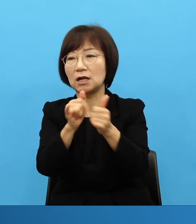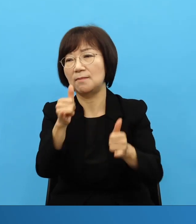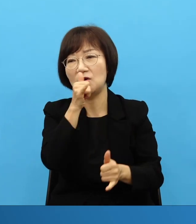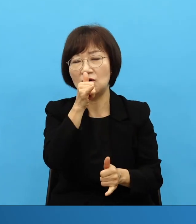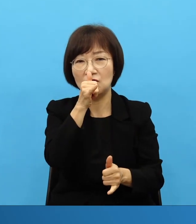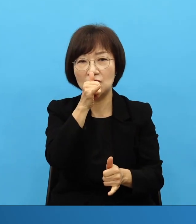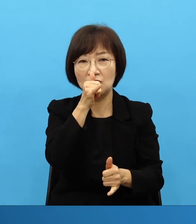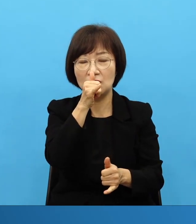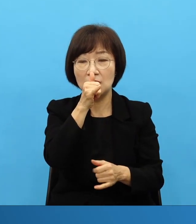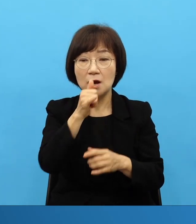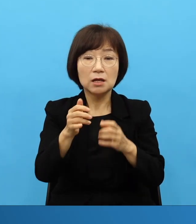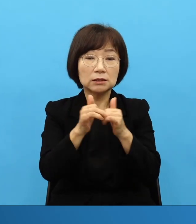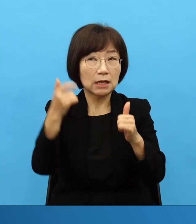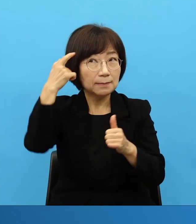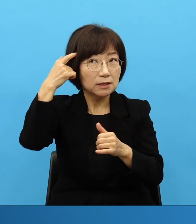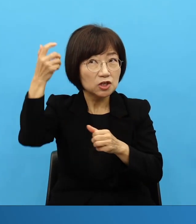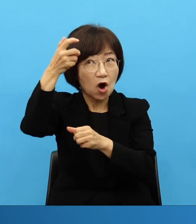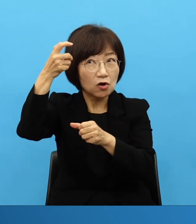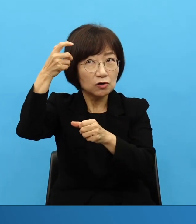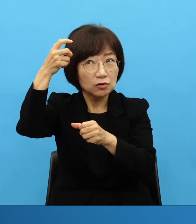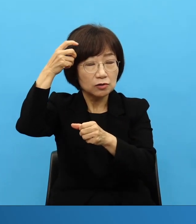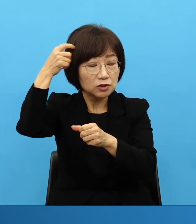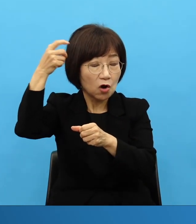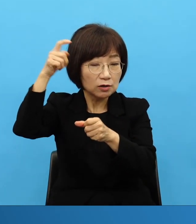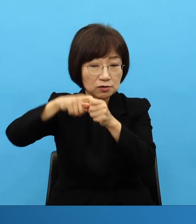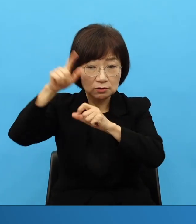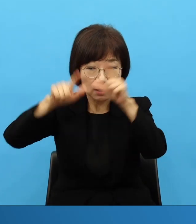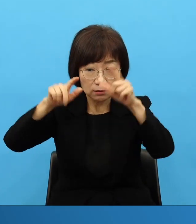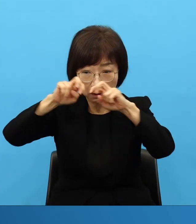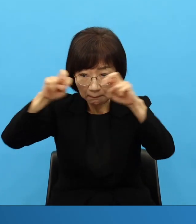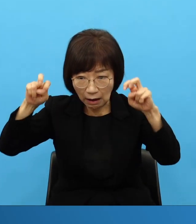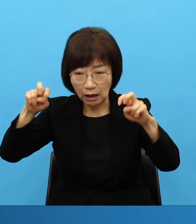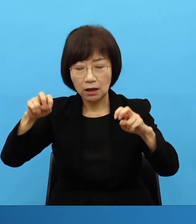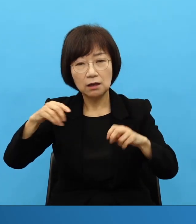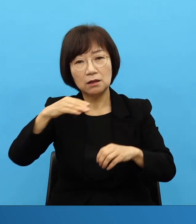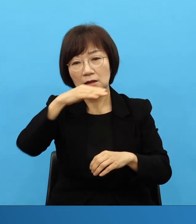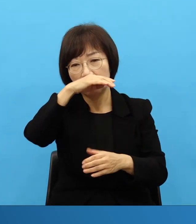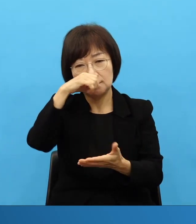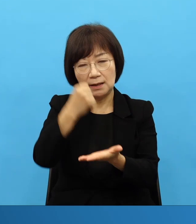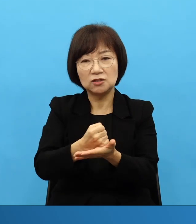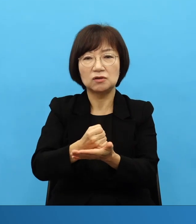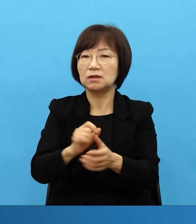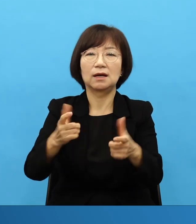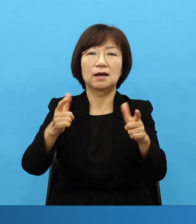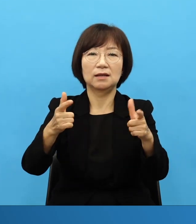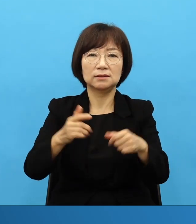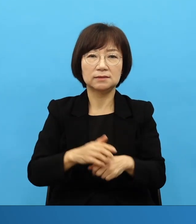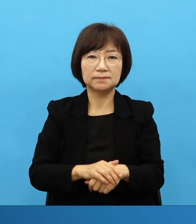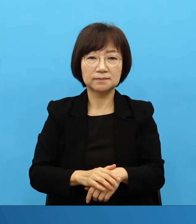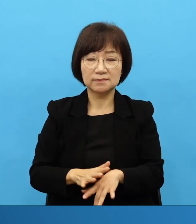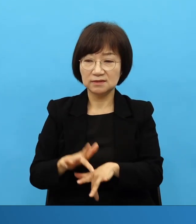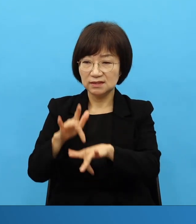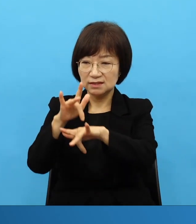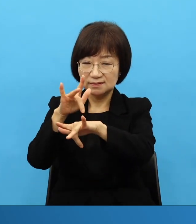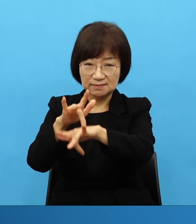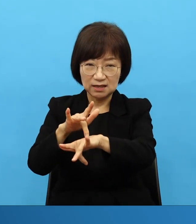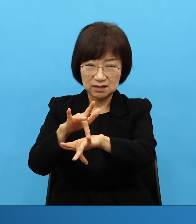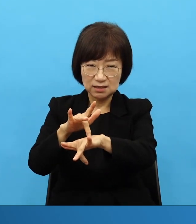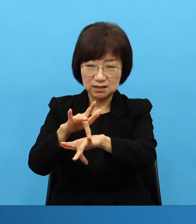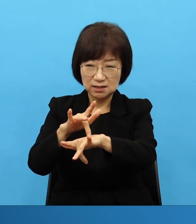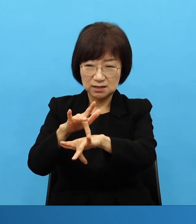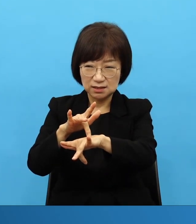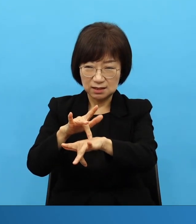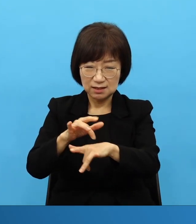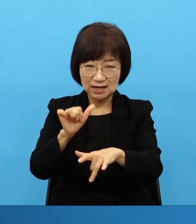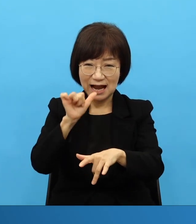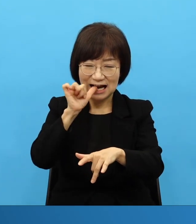사람 영적 상태 정상 아니에요. That's not a normal person. His spiritual state is 쉽게 not 말하면 그 normal. 사람은 마귀의 쇠사슬에 손발 다 묶여 있는 거예요. That means 죽는 basically 겁니다.